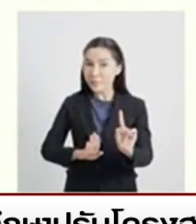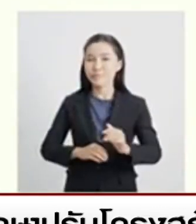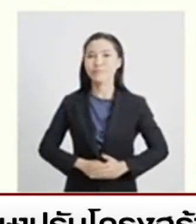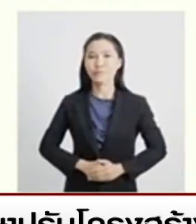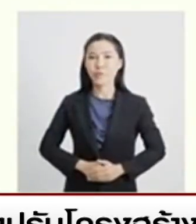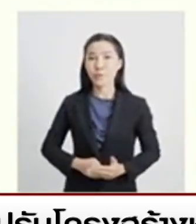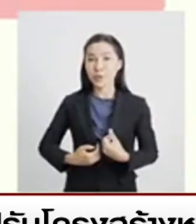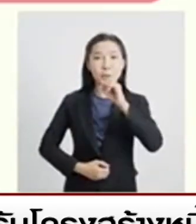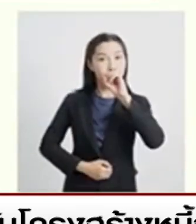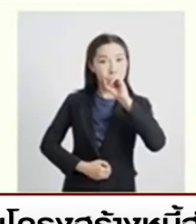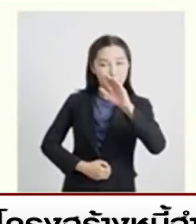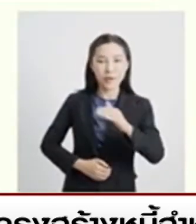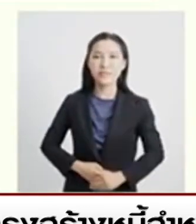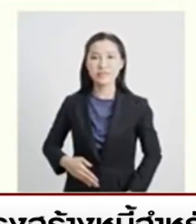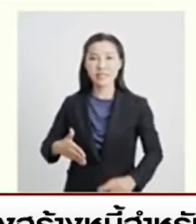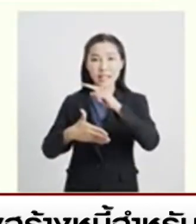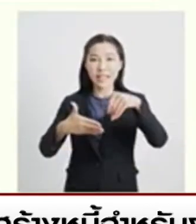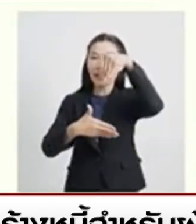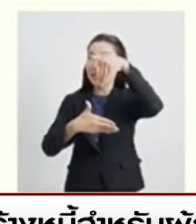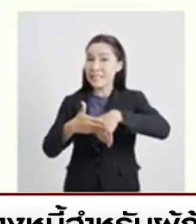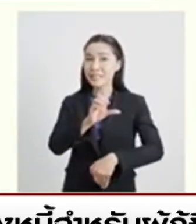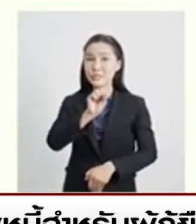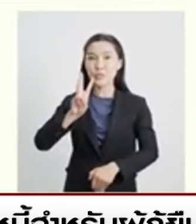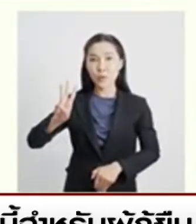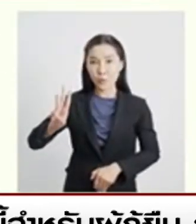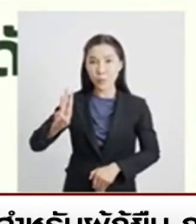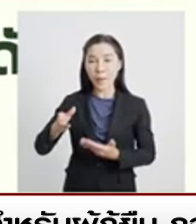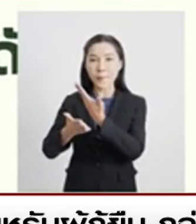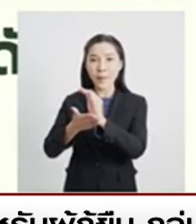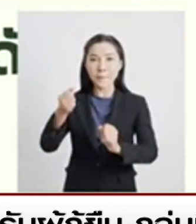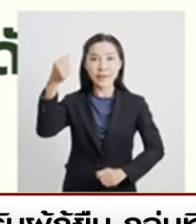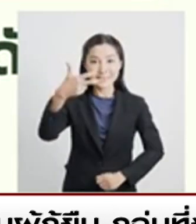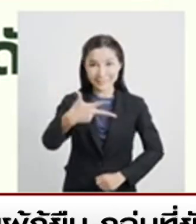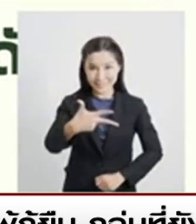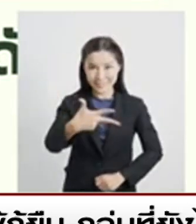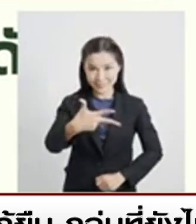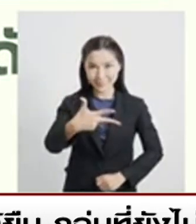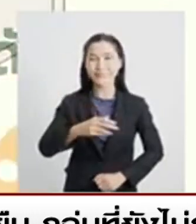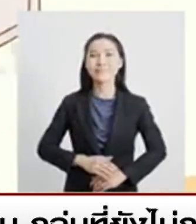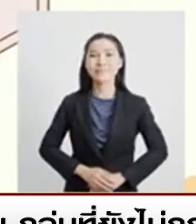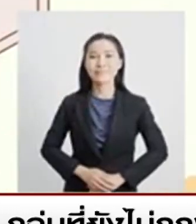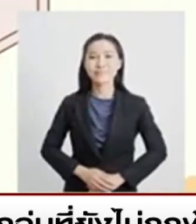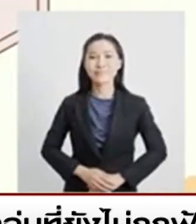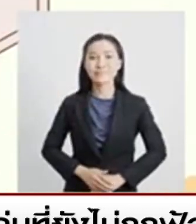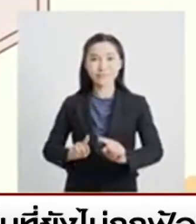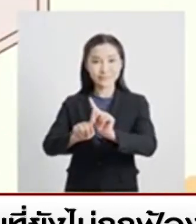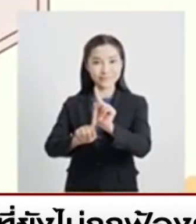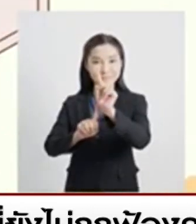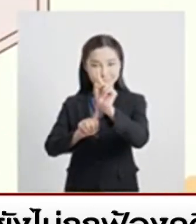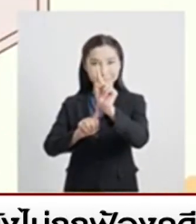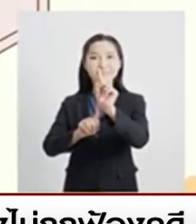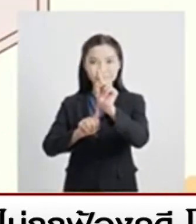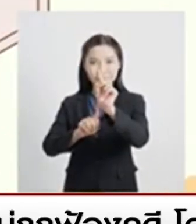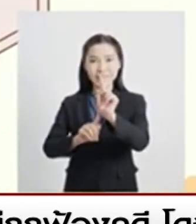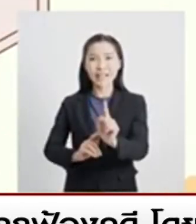รื่องนี้ขอตอบว่าการเลือกสมาชิกวุฒิสภาแบ่งออกเป็น3ระดับดังนี้ระดับที่1